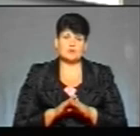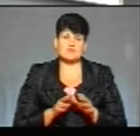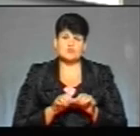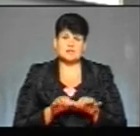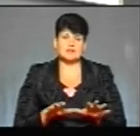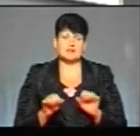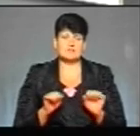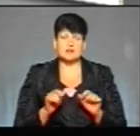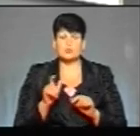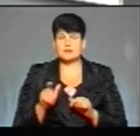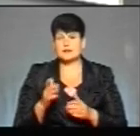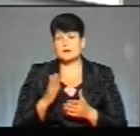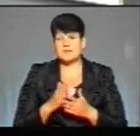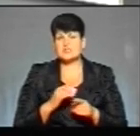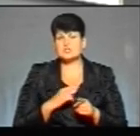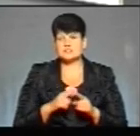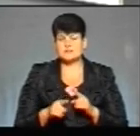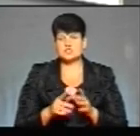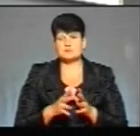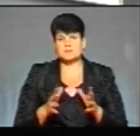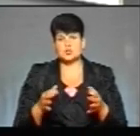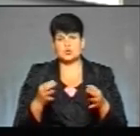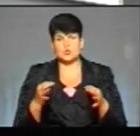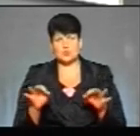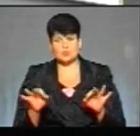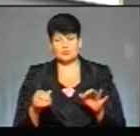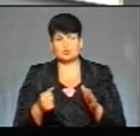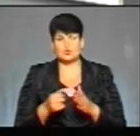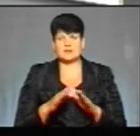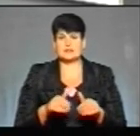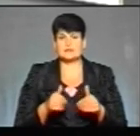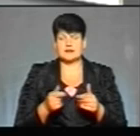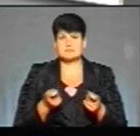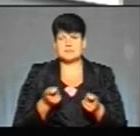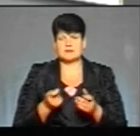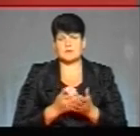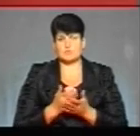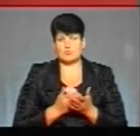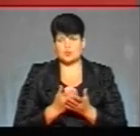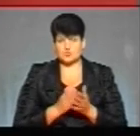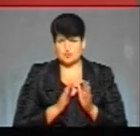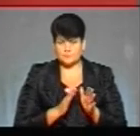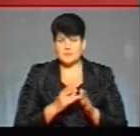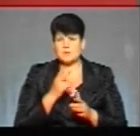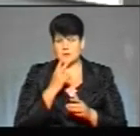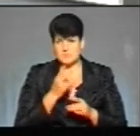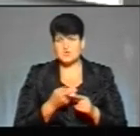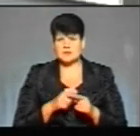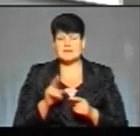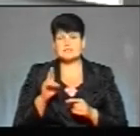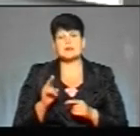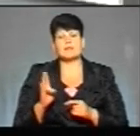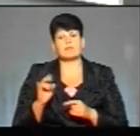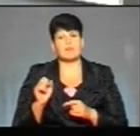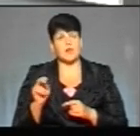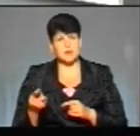має швидший і більший доступ до надання адміністративних послуг. Ми вже побачили це ЦНАПи, так, сьогодні вже